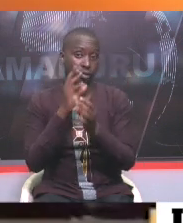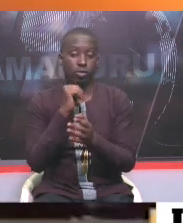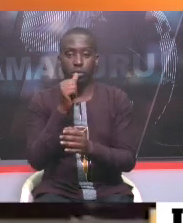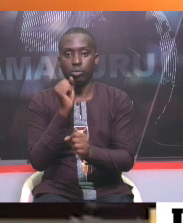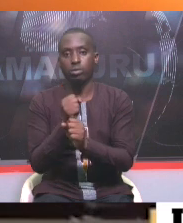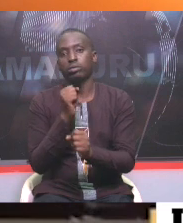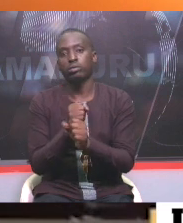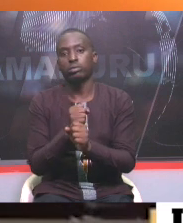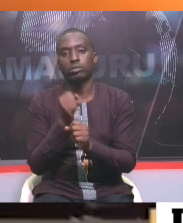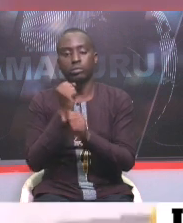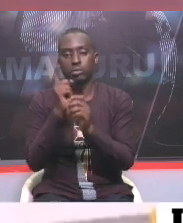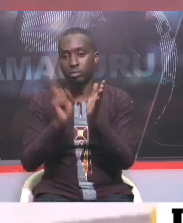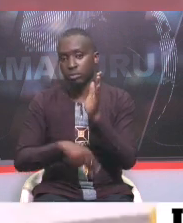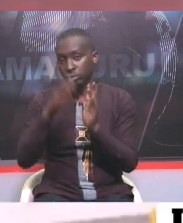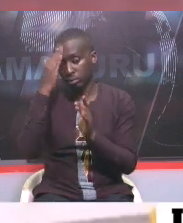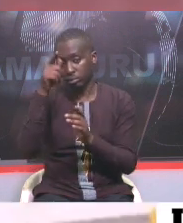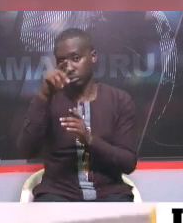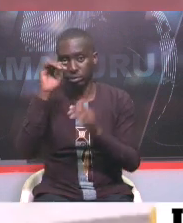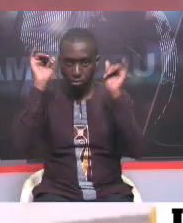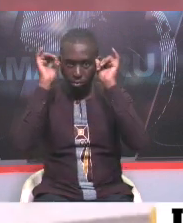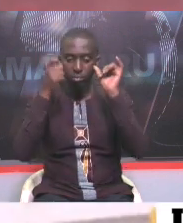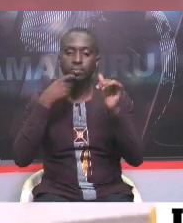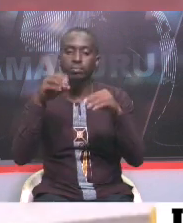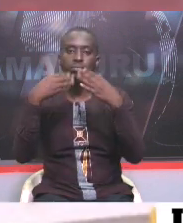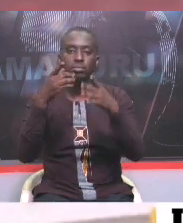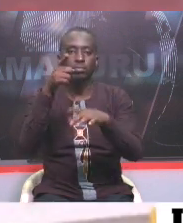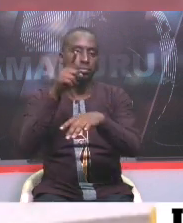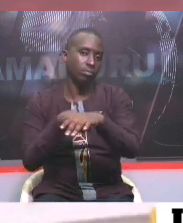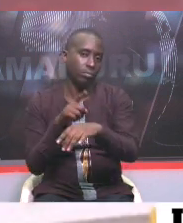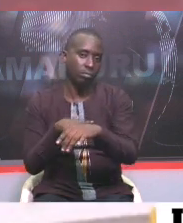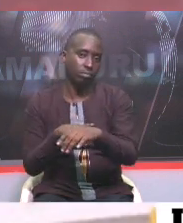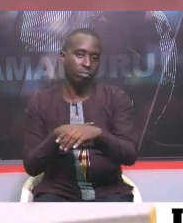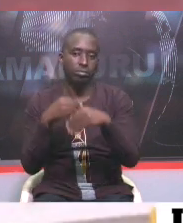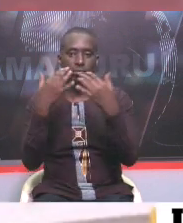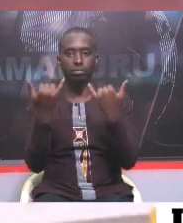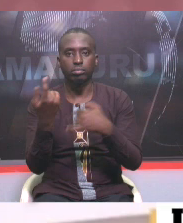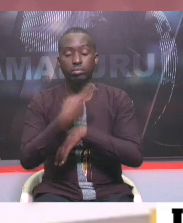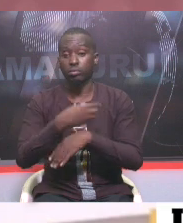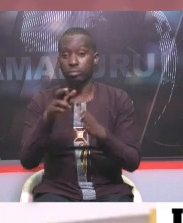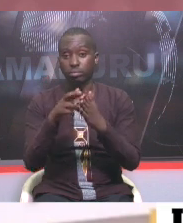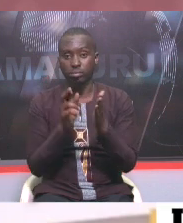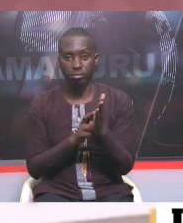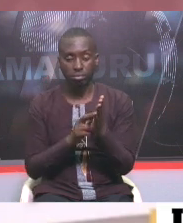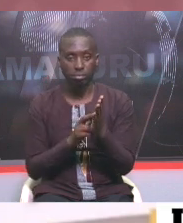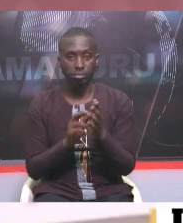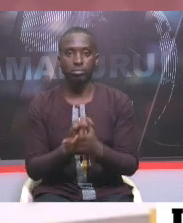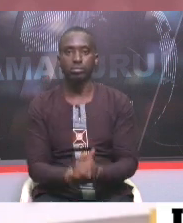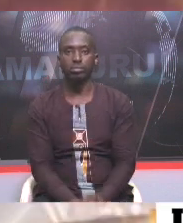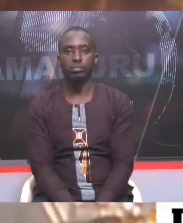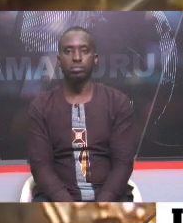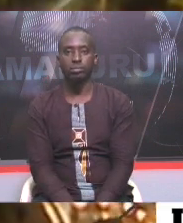utarakozwe byagenda bite kugira ngo izo nka zagombye kuba zaratanzwe icyo gihe zitanga ubu ngubu iyo raporo se